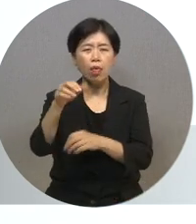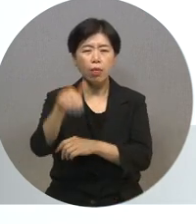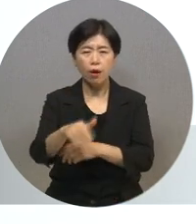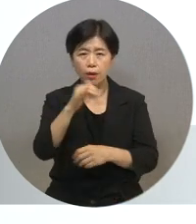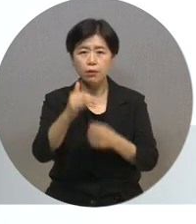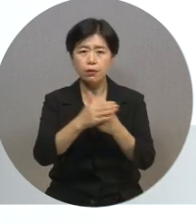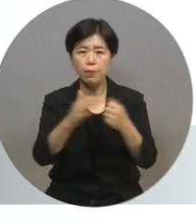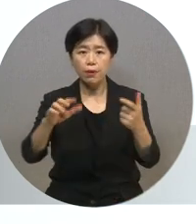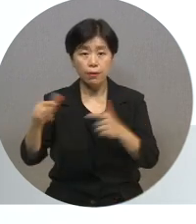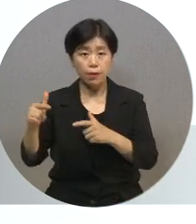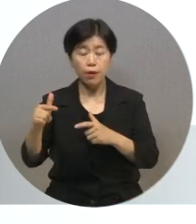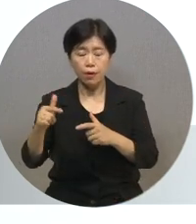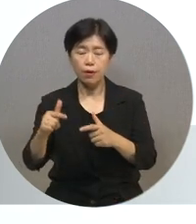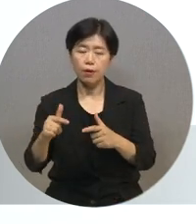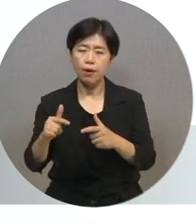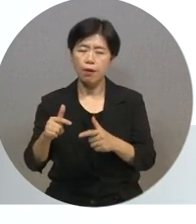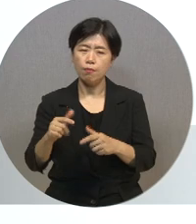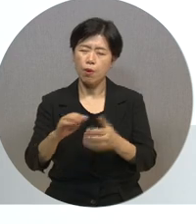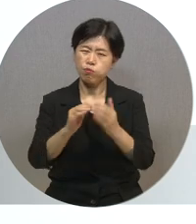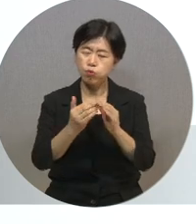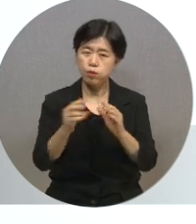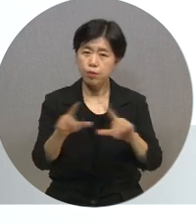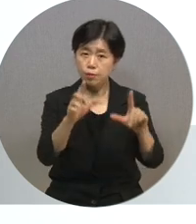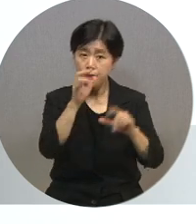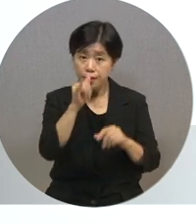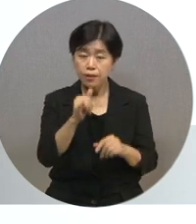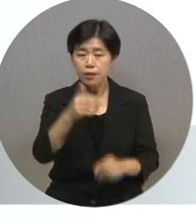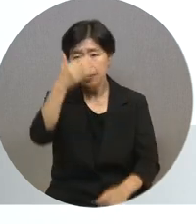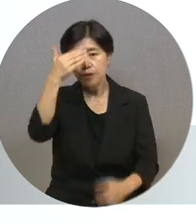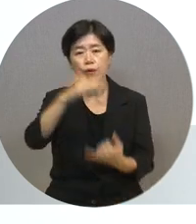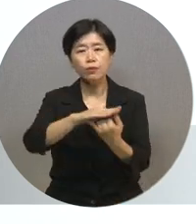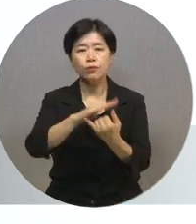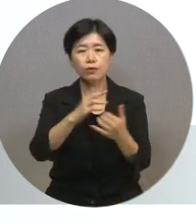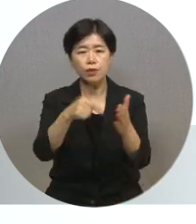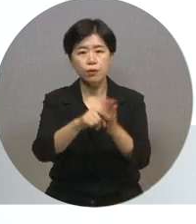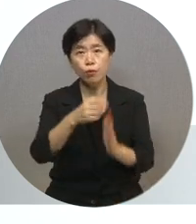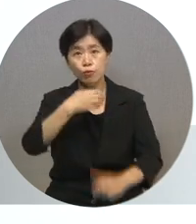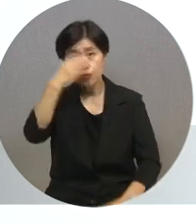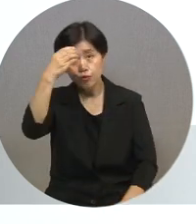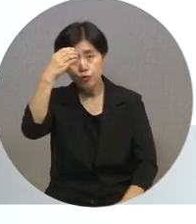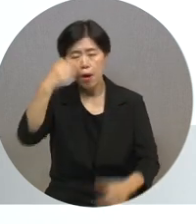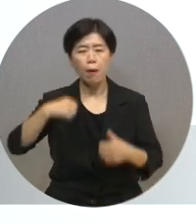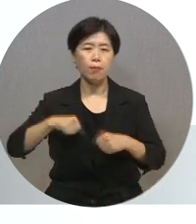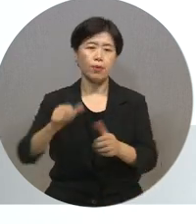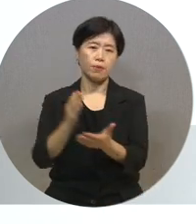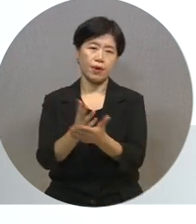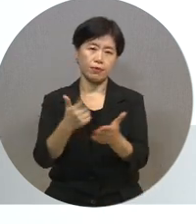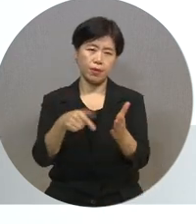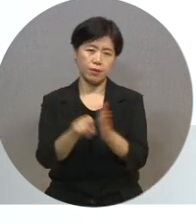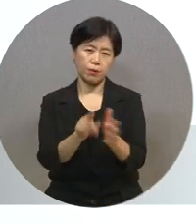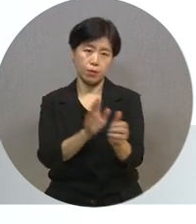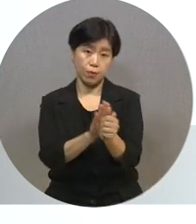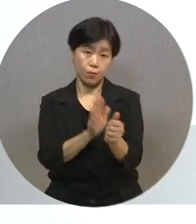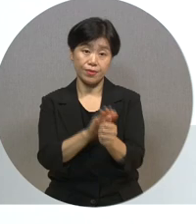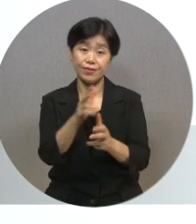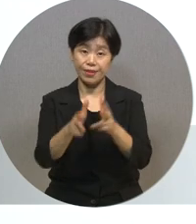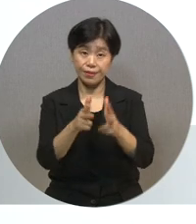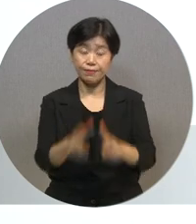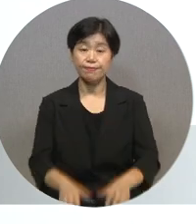청소년들이 꿈을 잃지 않도록 1대1 멘토링, 컨설팅, 자산 형성, 장학금 투자를 하는